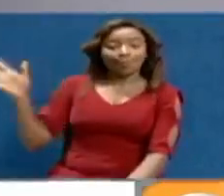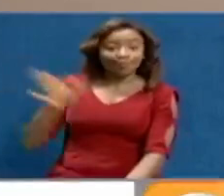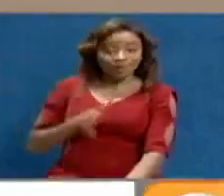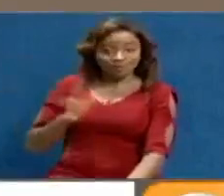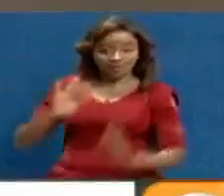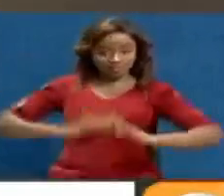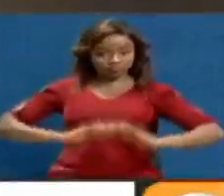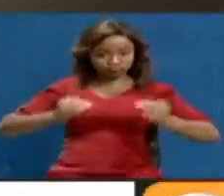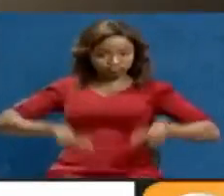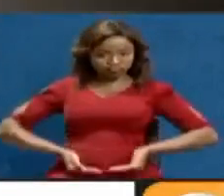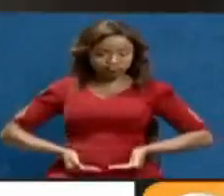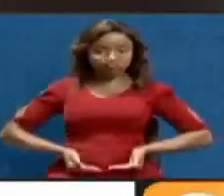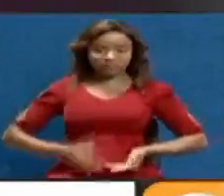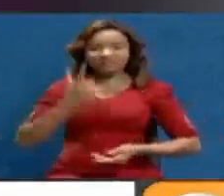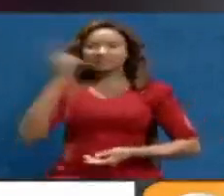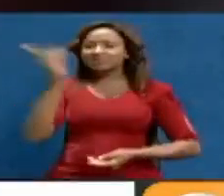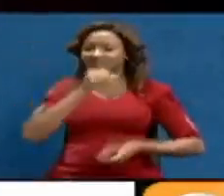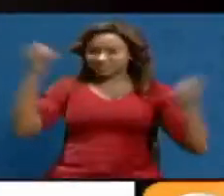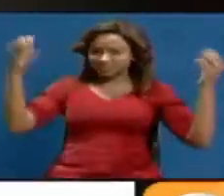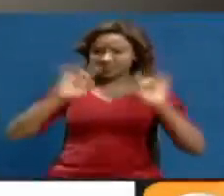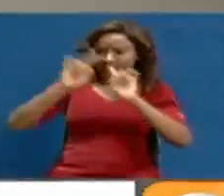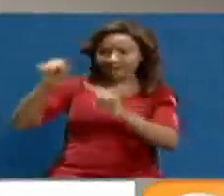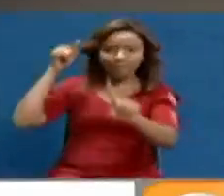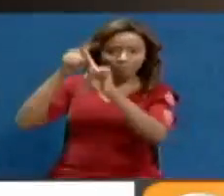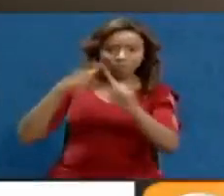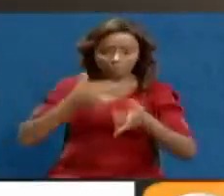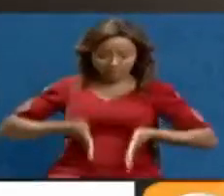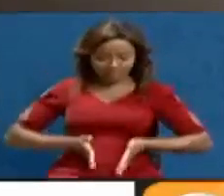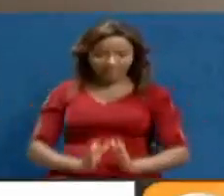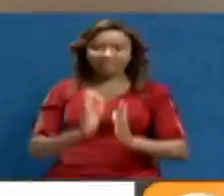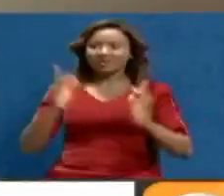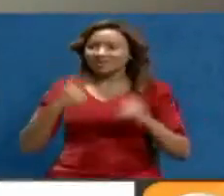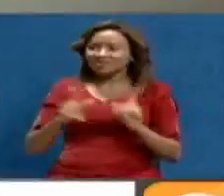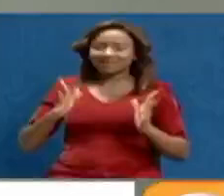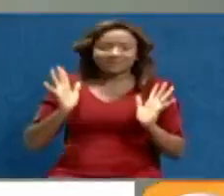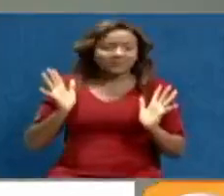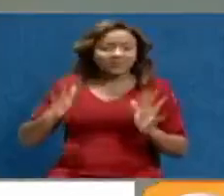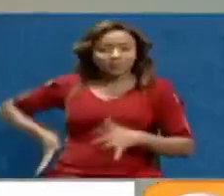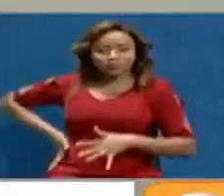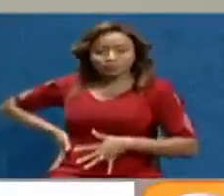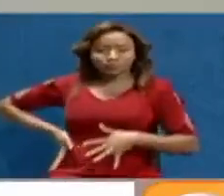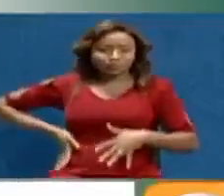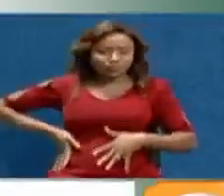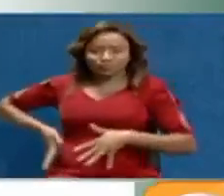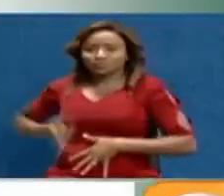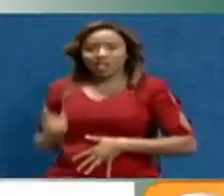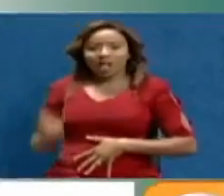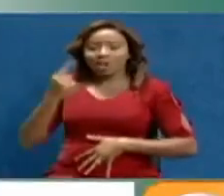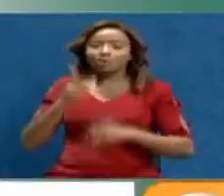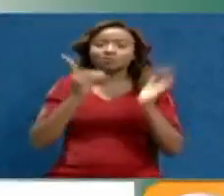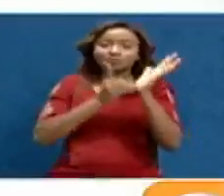wanawake wajawazito ambao ni dhahiri wamefika kujifungua wanaisakata ngoma hiyo peke yao.